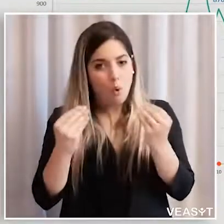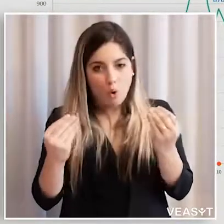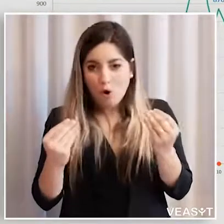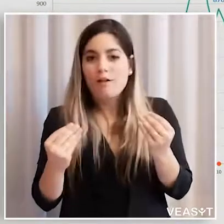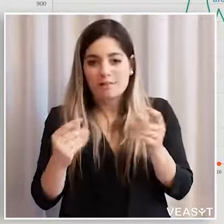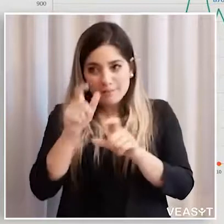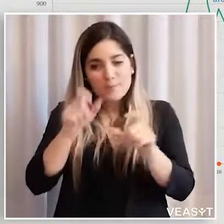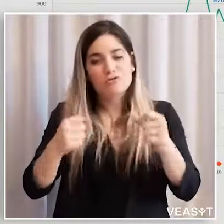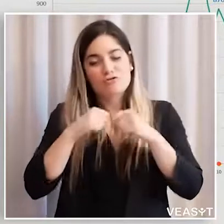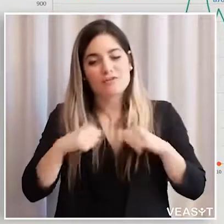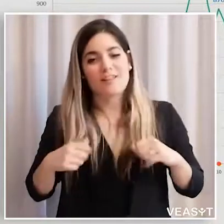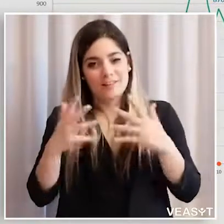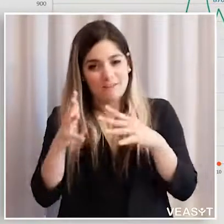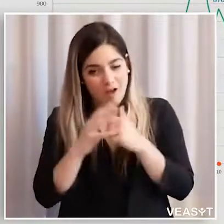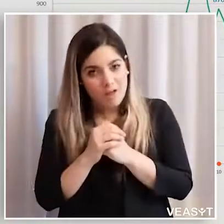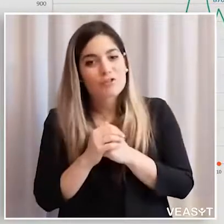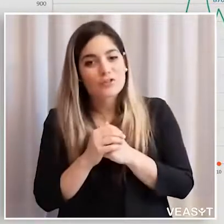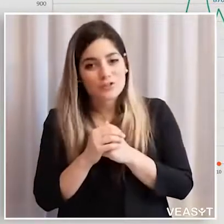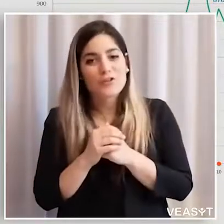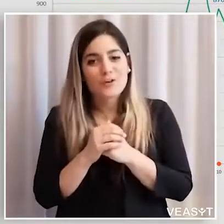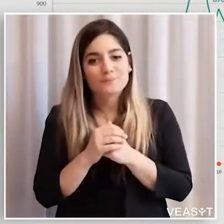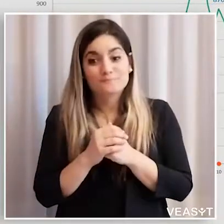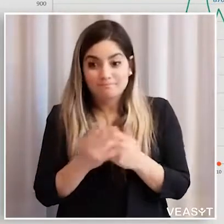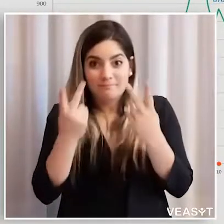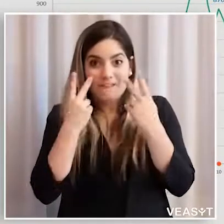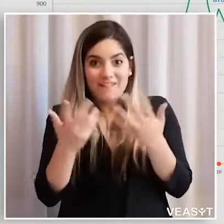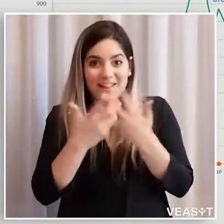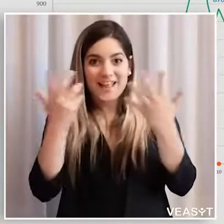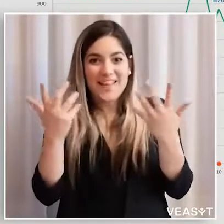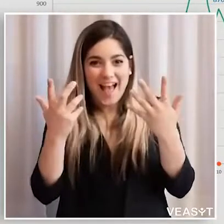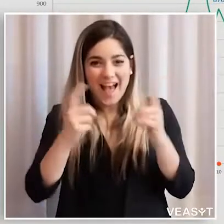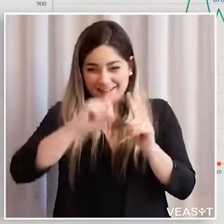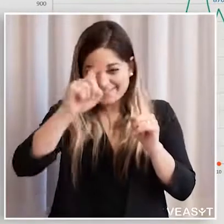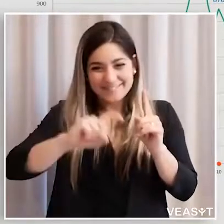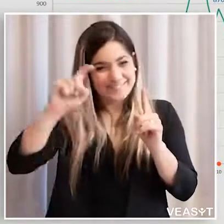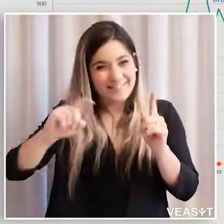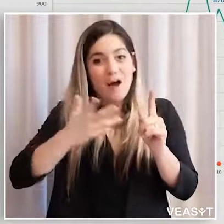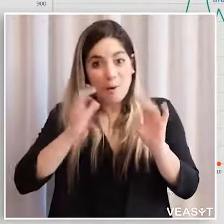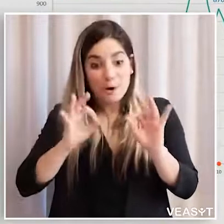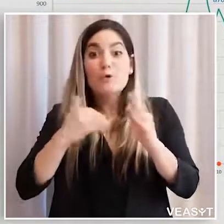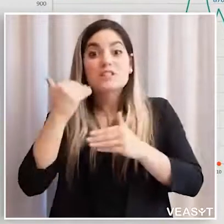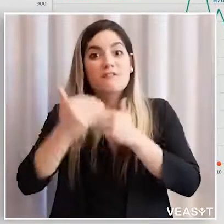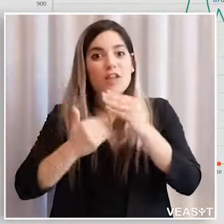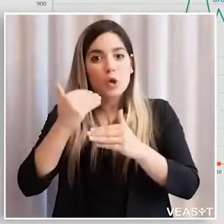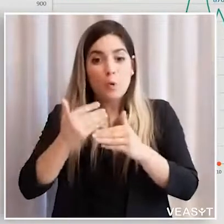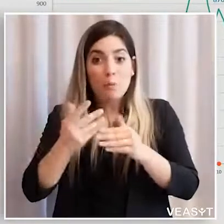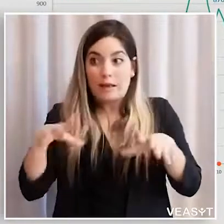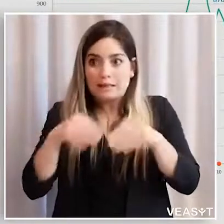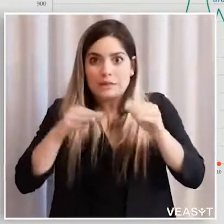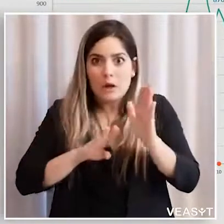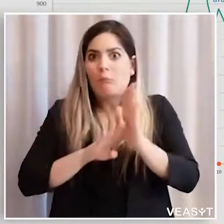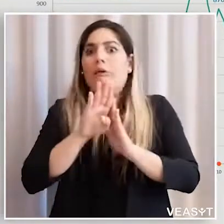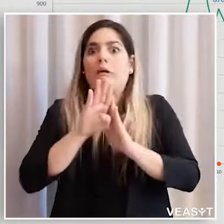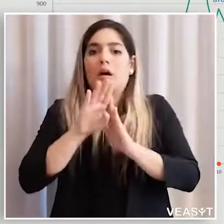richieste che ci hanno fatto i cittadini e si vede anche diciamolo sviluppo ovviamente c'è stato un